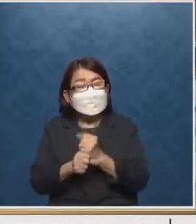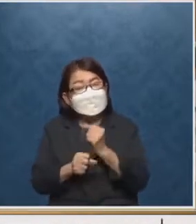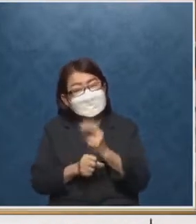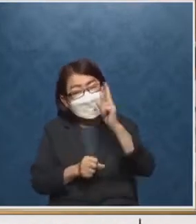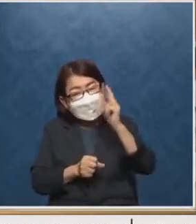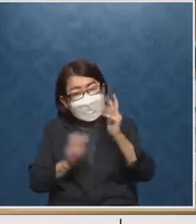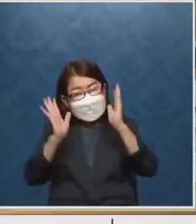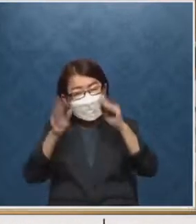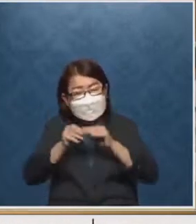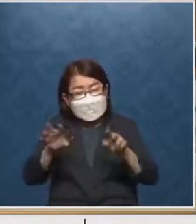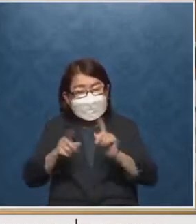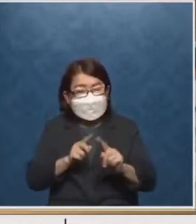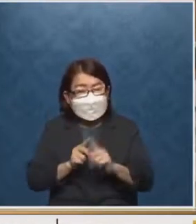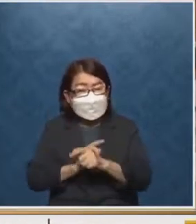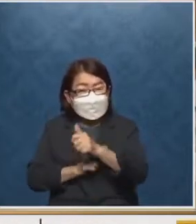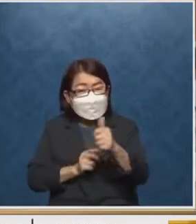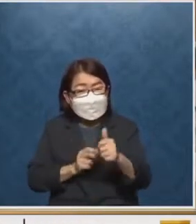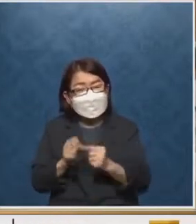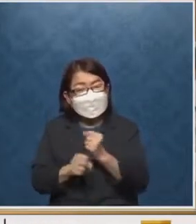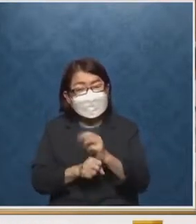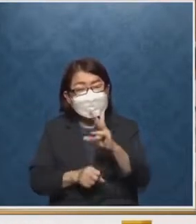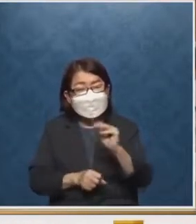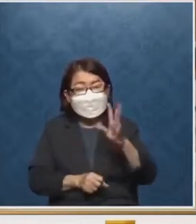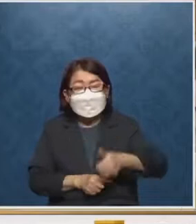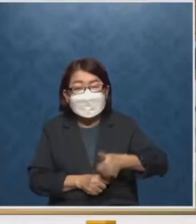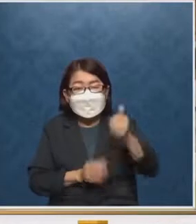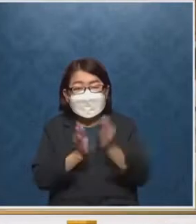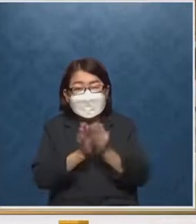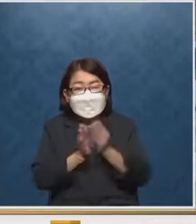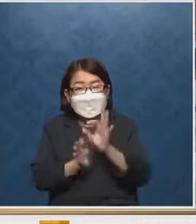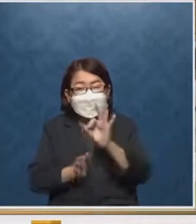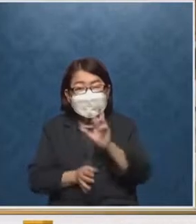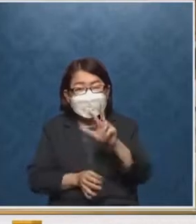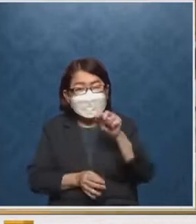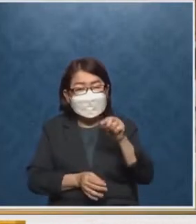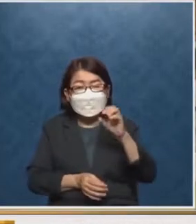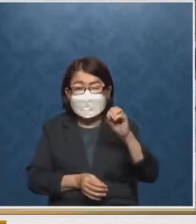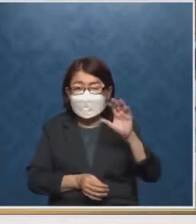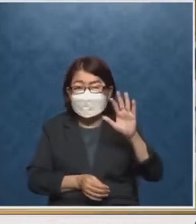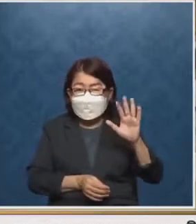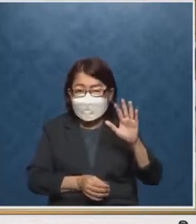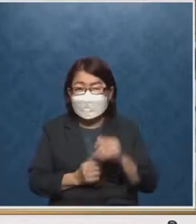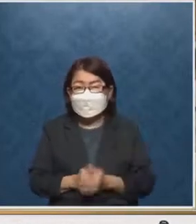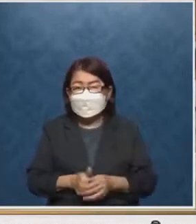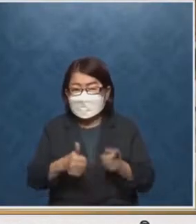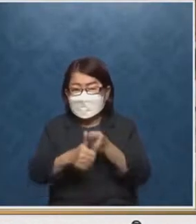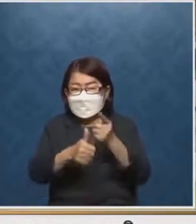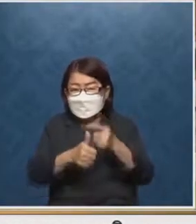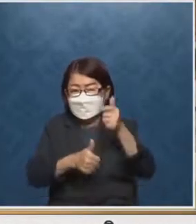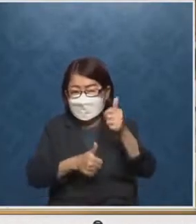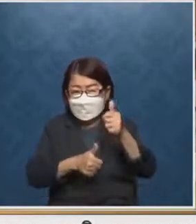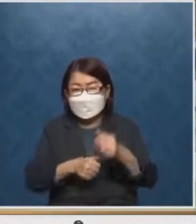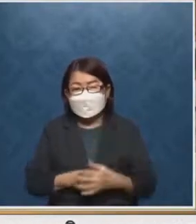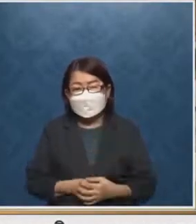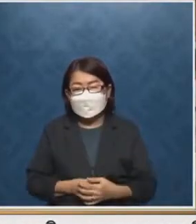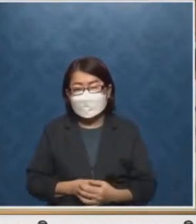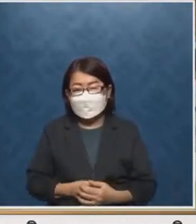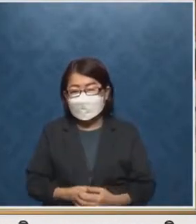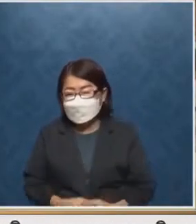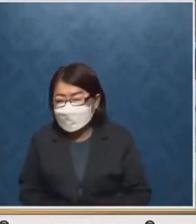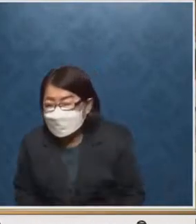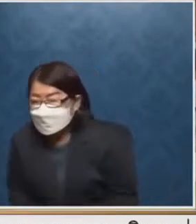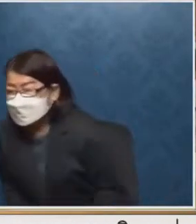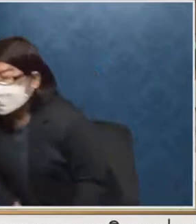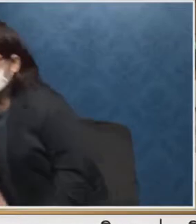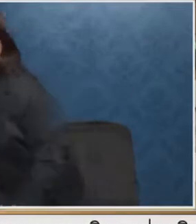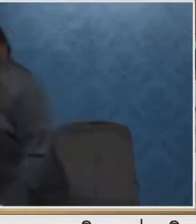รค์ปี2564เราได้ที่ 93.05 ถือว่าได้อยู่ในระดับดีนะครับในนาม